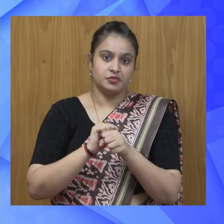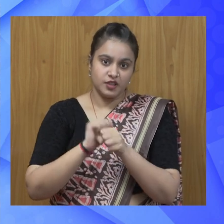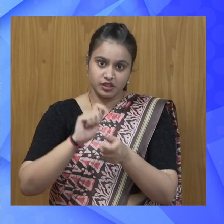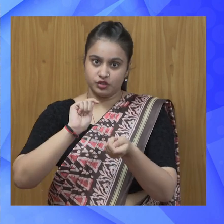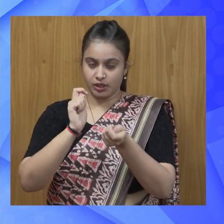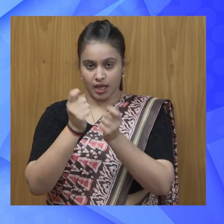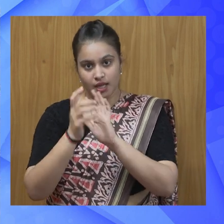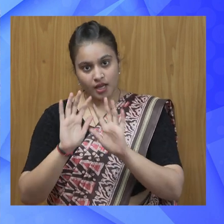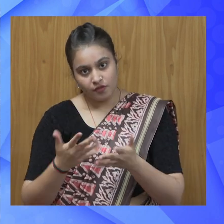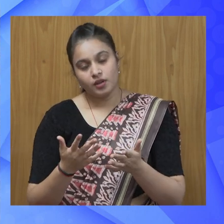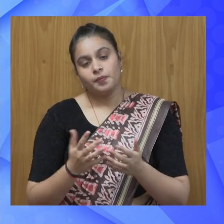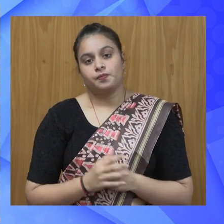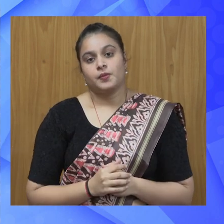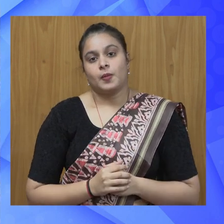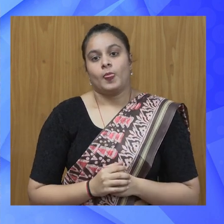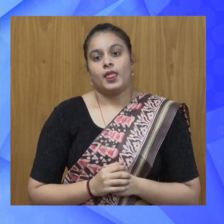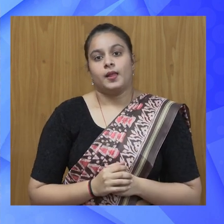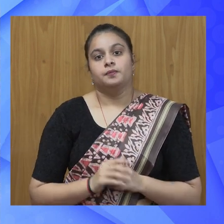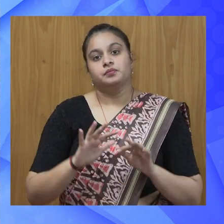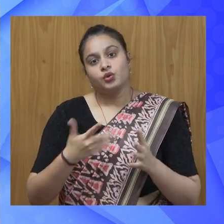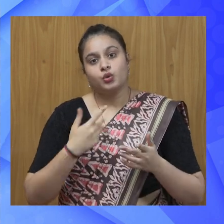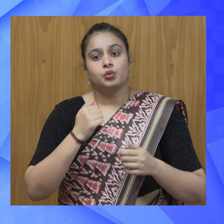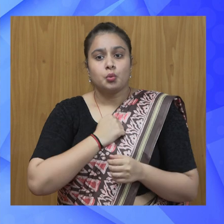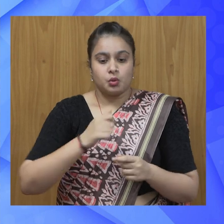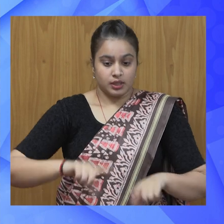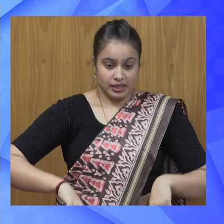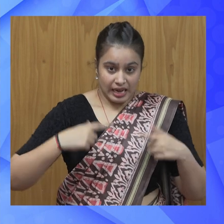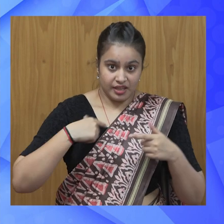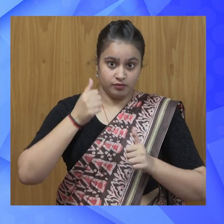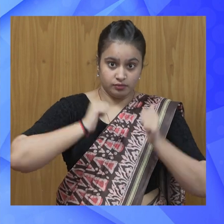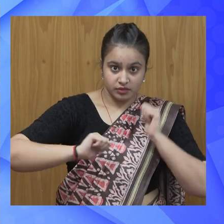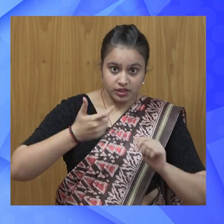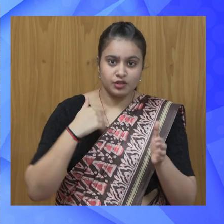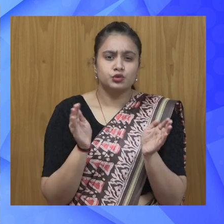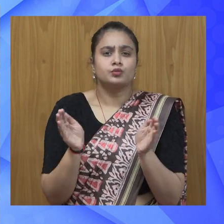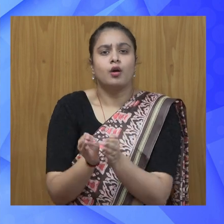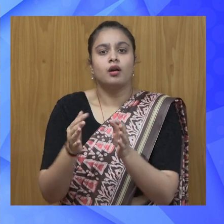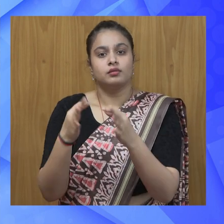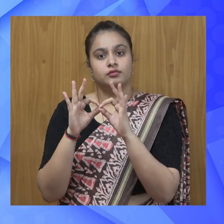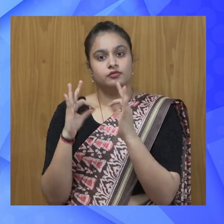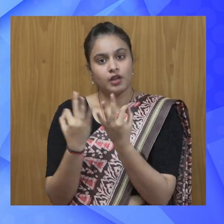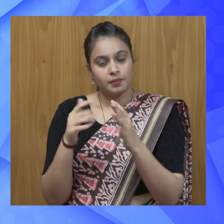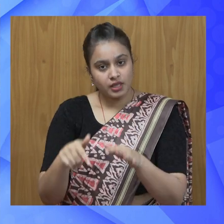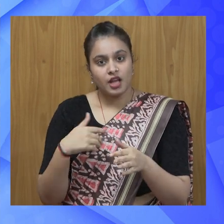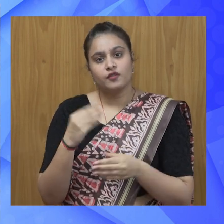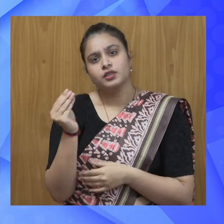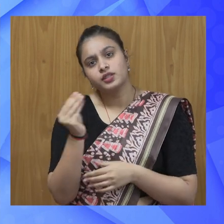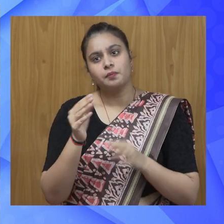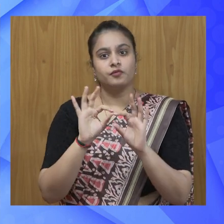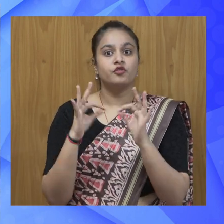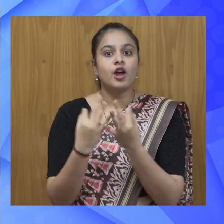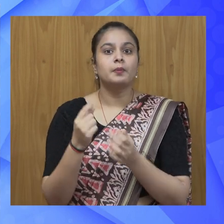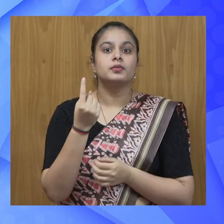है और हमारा जो एक रहन सहन बदल रहा है, न्यूक्लियर फैमिली होने लगी है, तो बल्कि कई परिवारों में तो एक ही